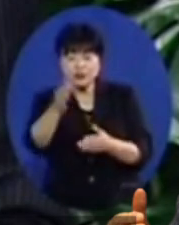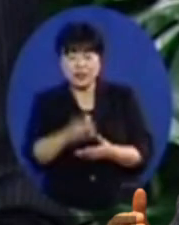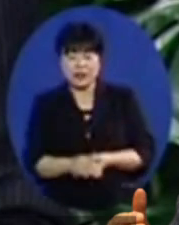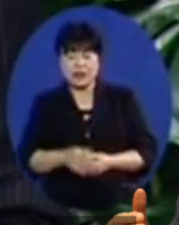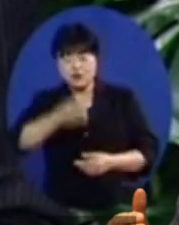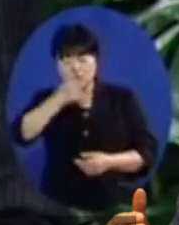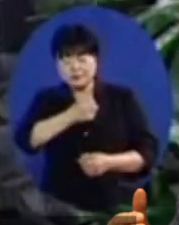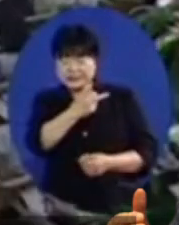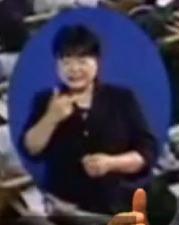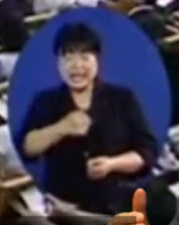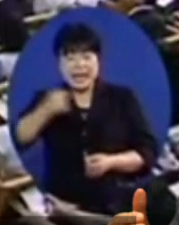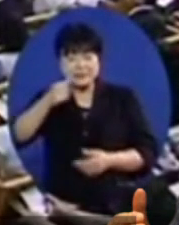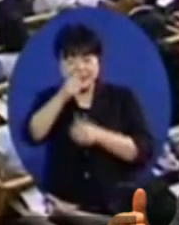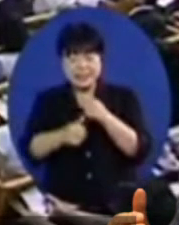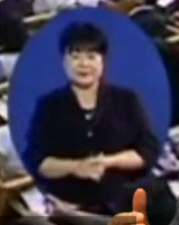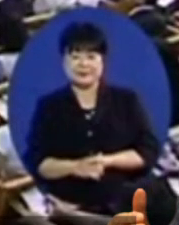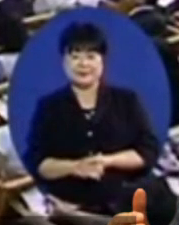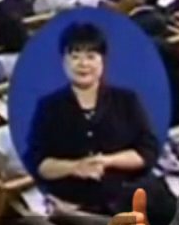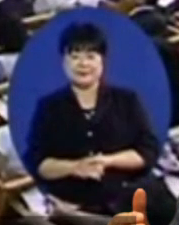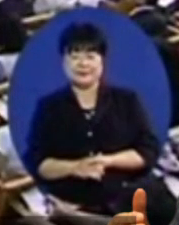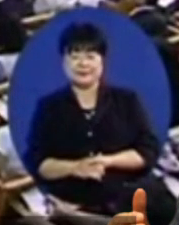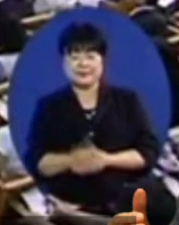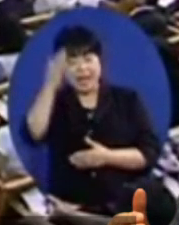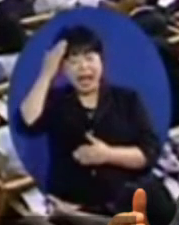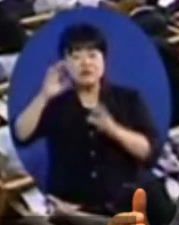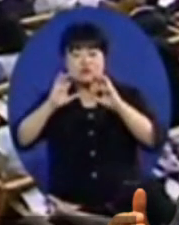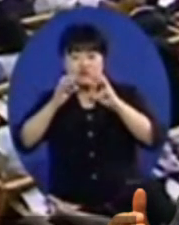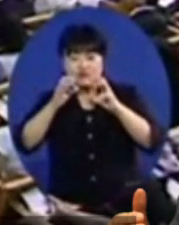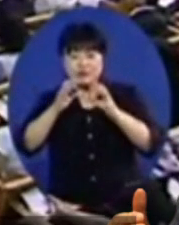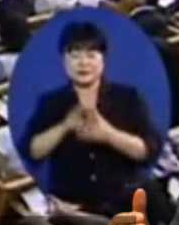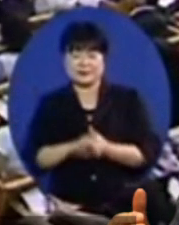크게 가지면 하나님이 채우시는 것입니다. 우리 대한민국도